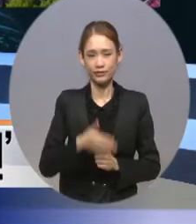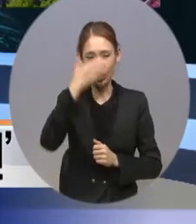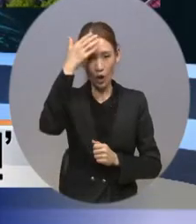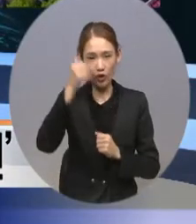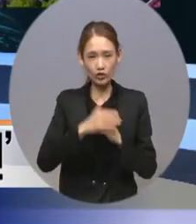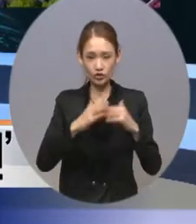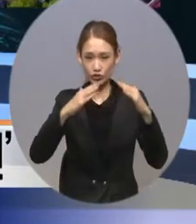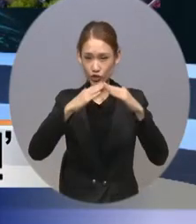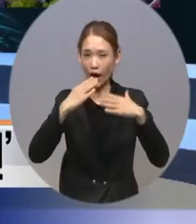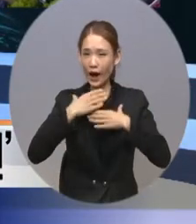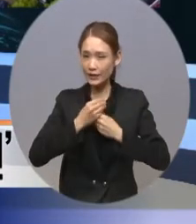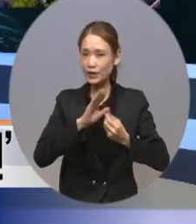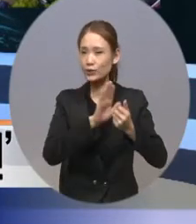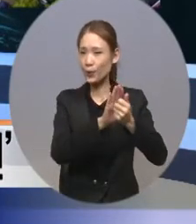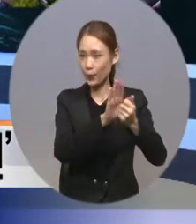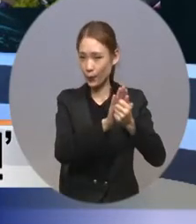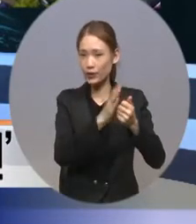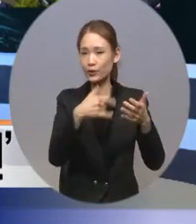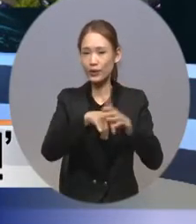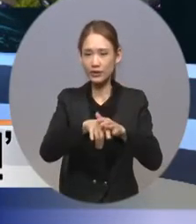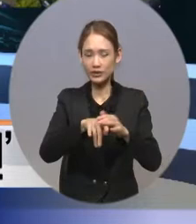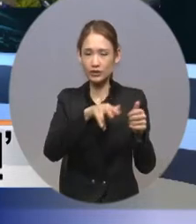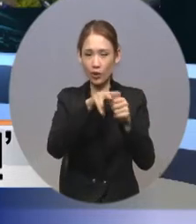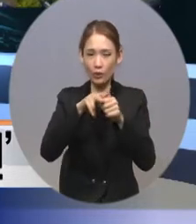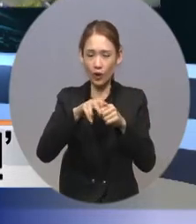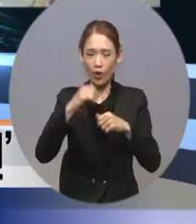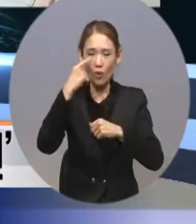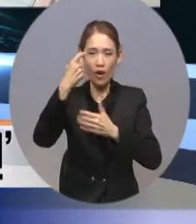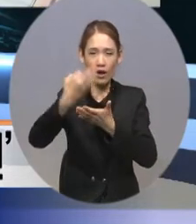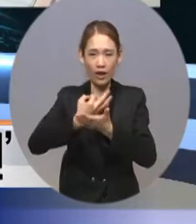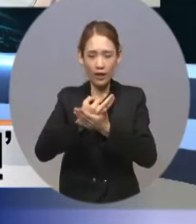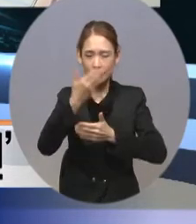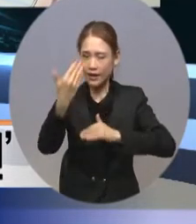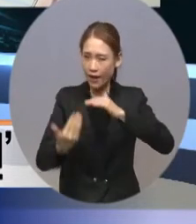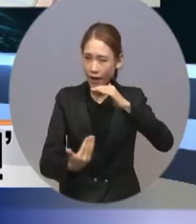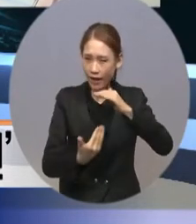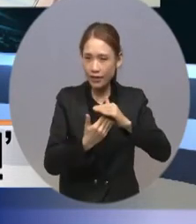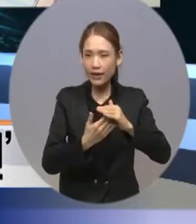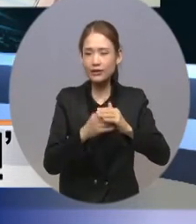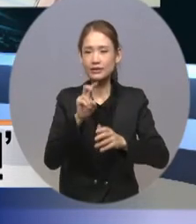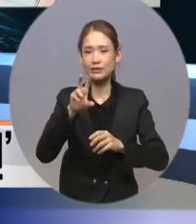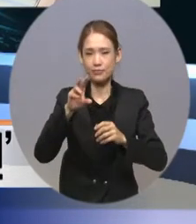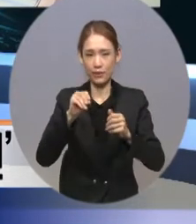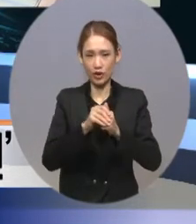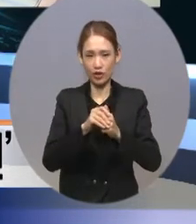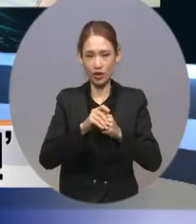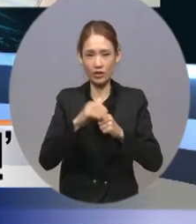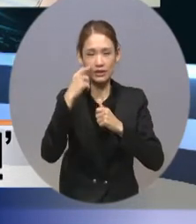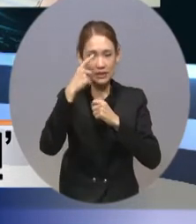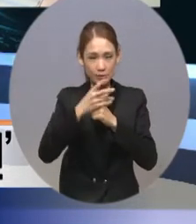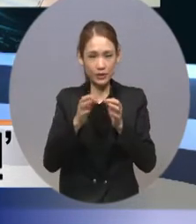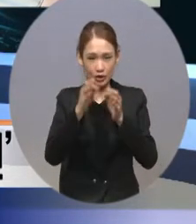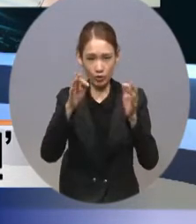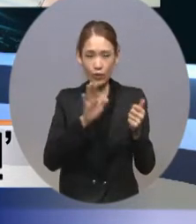청년들의 주거 안정을 돕기 위해 정부가 월 최대 20만 원의 월세를 12개월간 지원합니다.